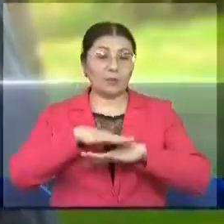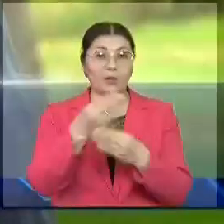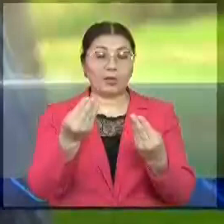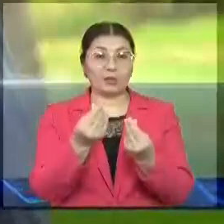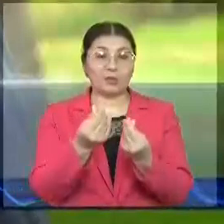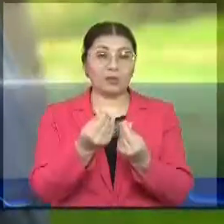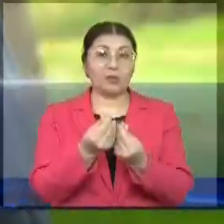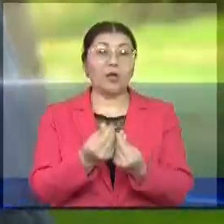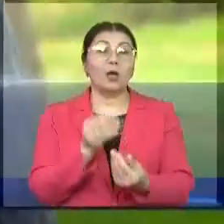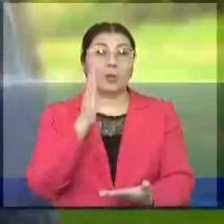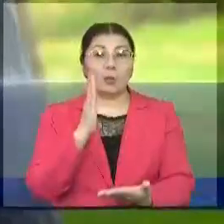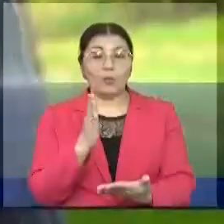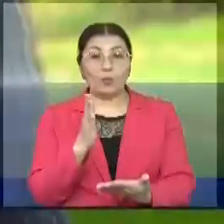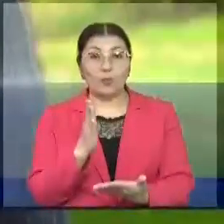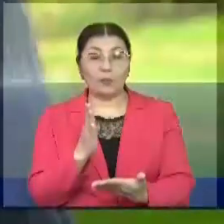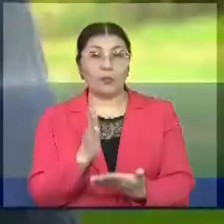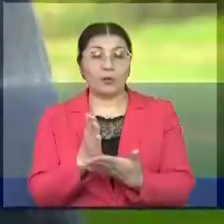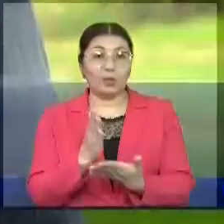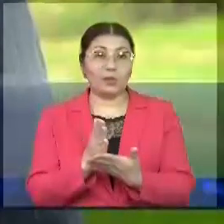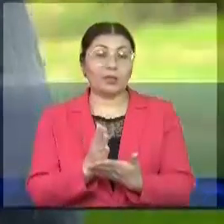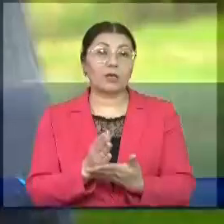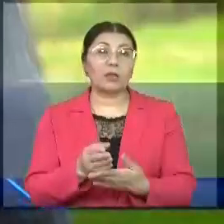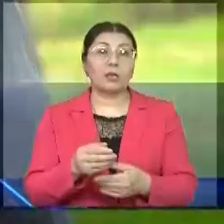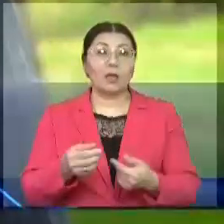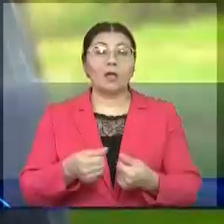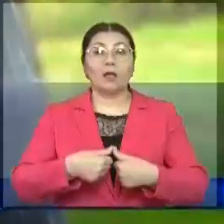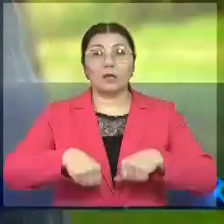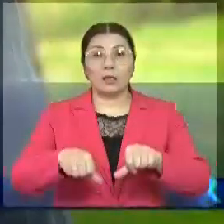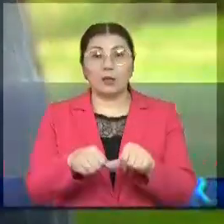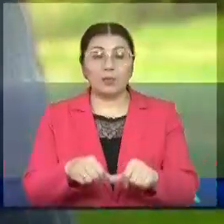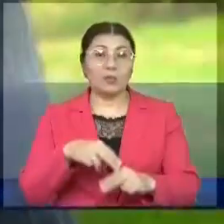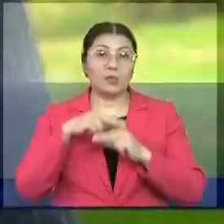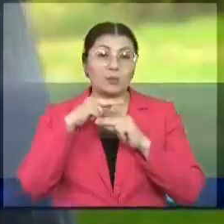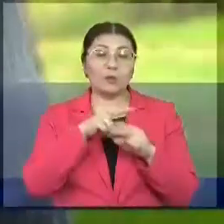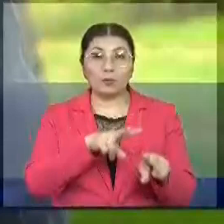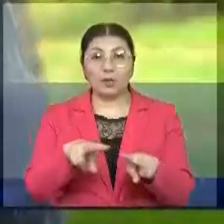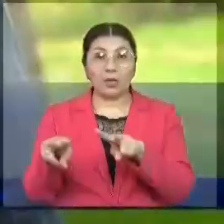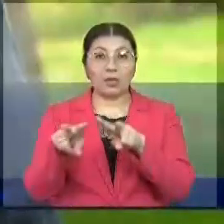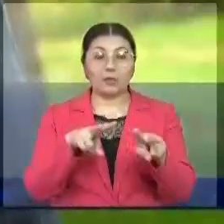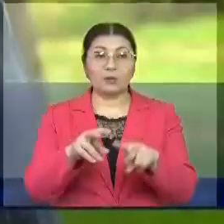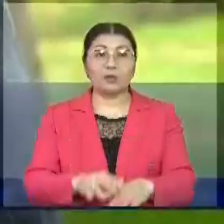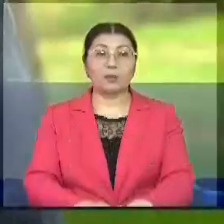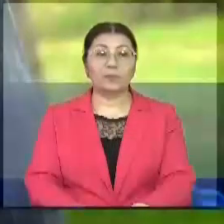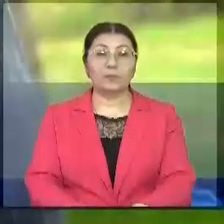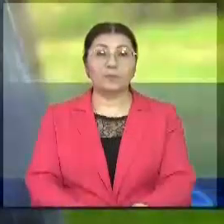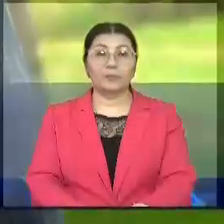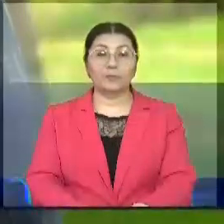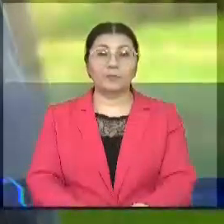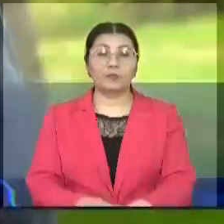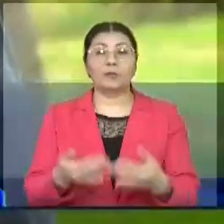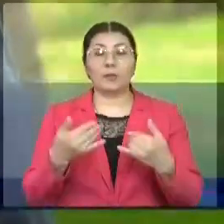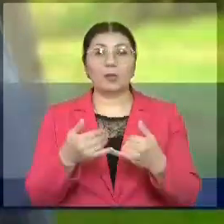мұқият қарап жатыр. Өйткені бұның артында үлкен тексеріс болады. Сондықтан комиссия мүшелері нақты мал